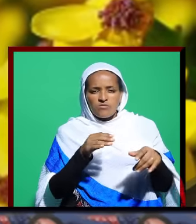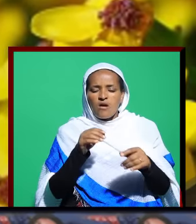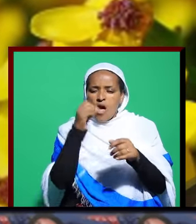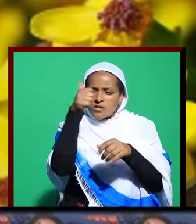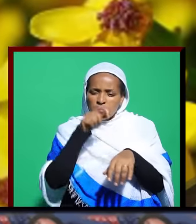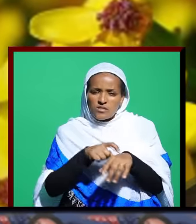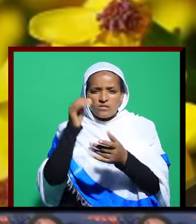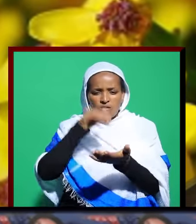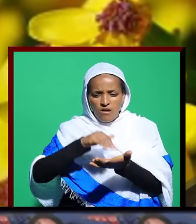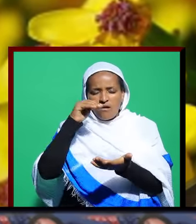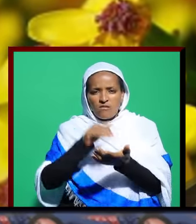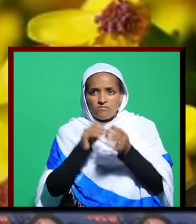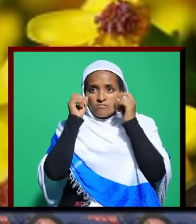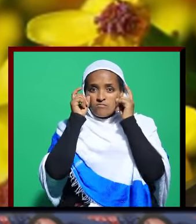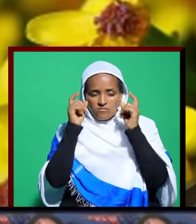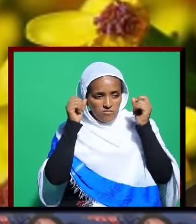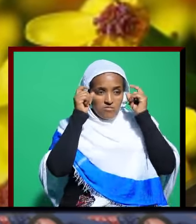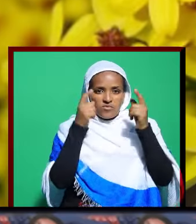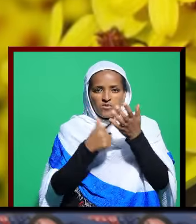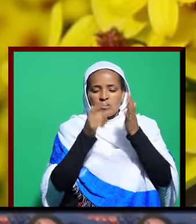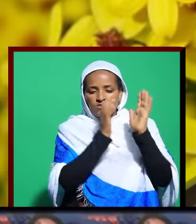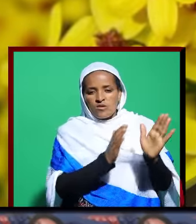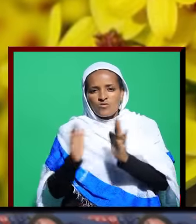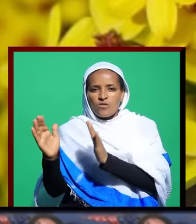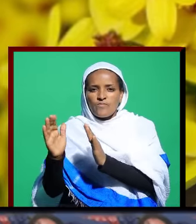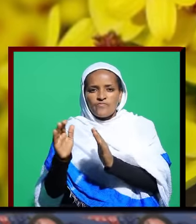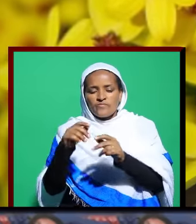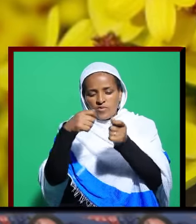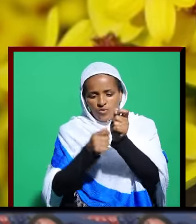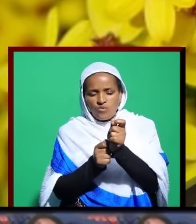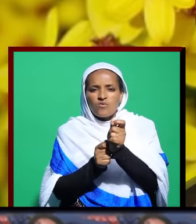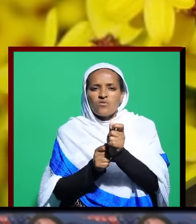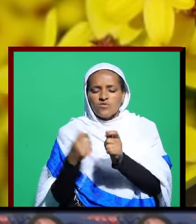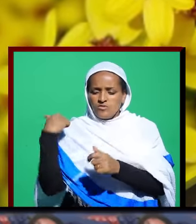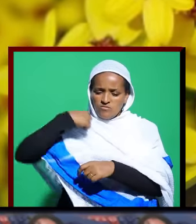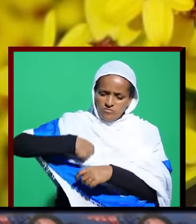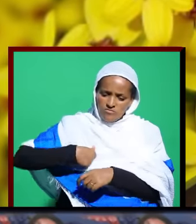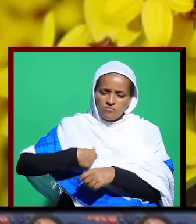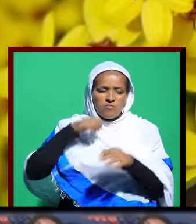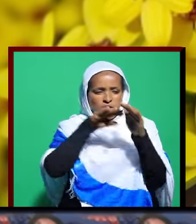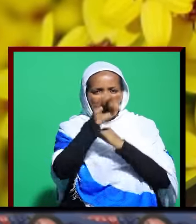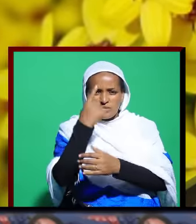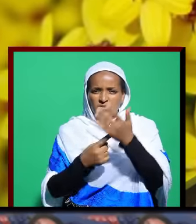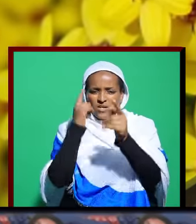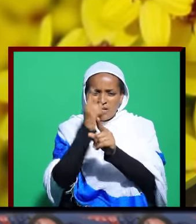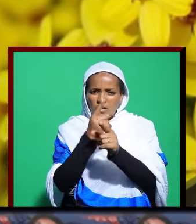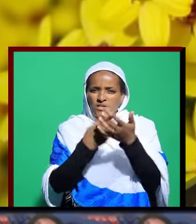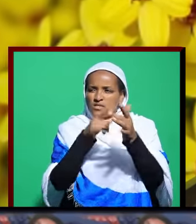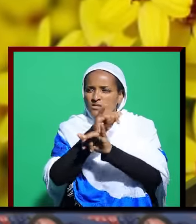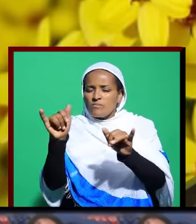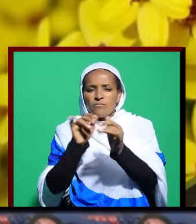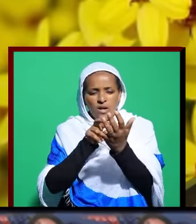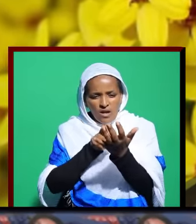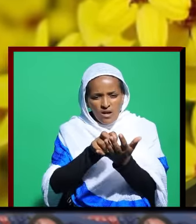ይሄዳል ሲል ይባንናል። 10 ጊዜ ነው የሚባንነው። ሰዎች እንዲቀሰቅሱት ያደርጋል። ተዘጋጅቷል፣ ቲኬቱን ቆርጧል፣ ሻንጣውን ይዟል። መግባት ብቻ ነው። ልክ